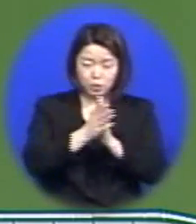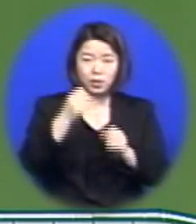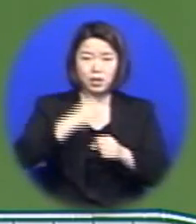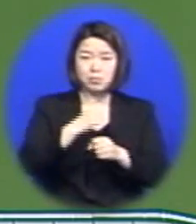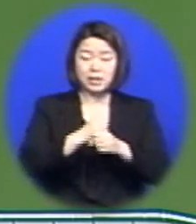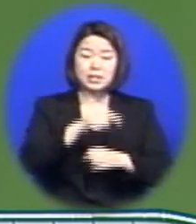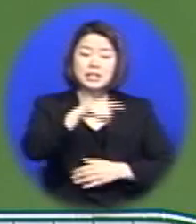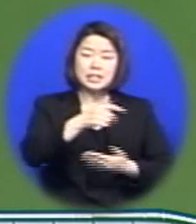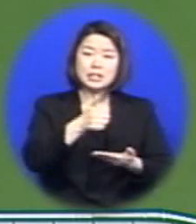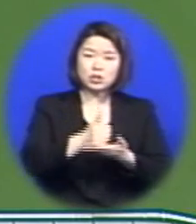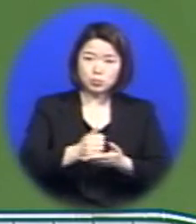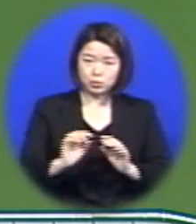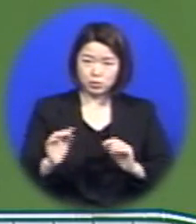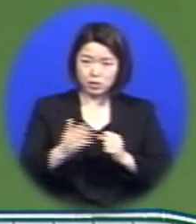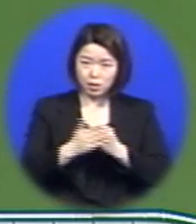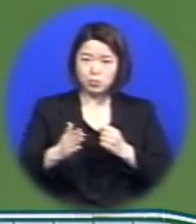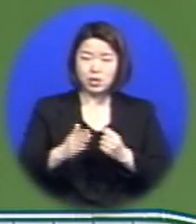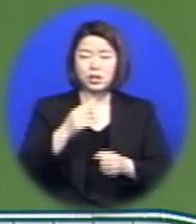기도하는 거예요